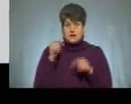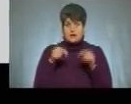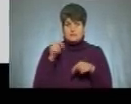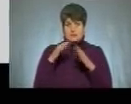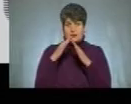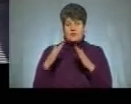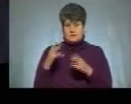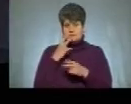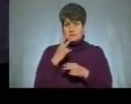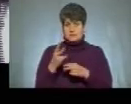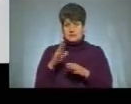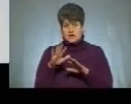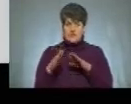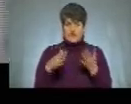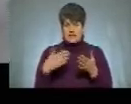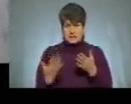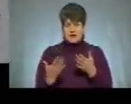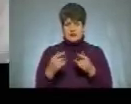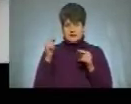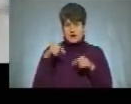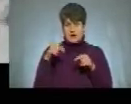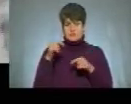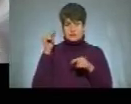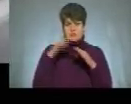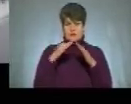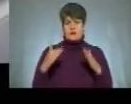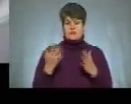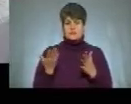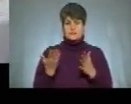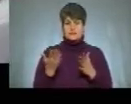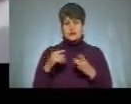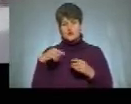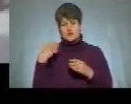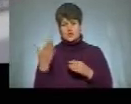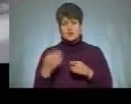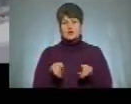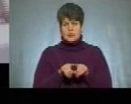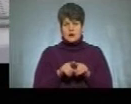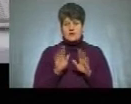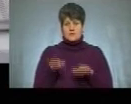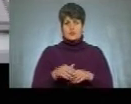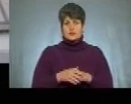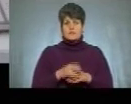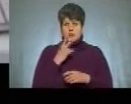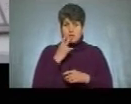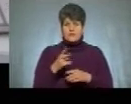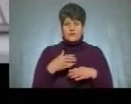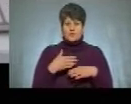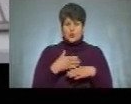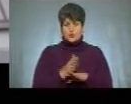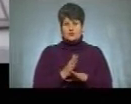знали. Оце що відлітає, це все тече дах. Там тече дах, з тої сторони то же саме. І от воно, бачите, воно руйнує